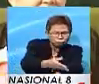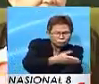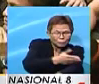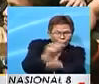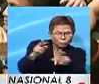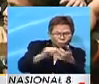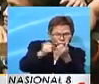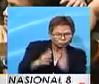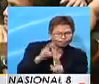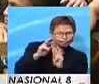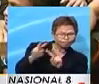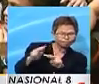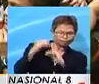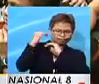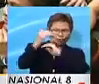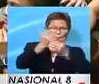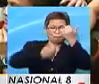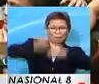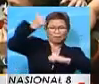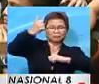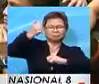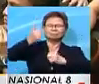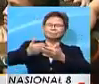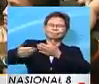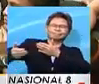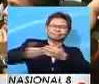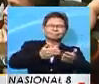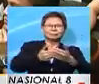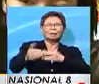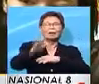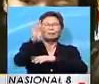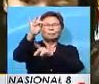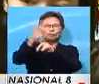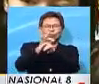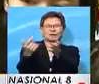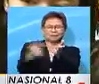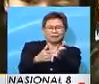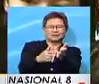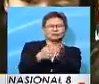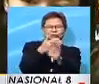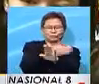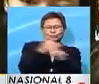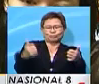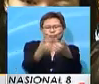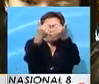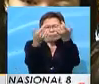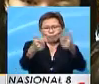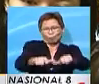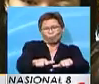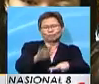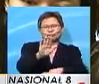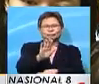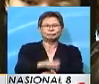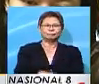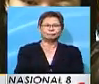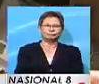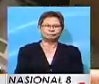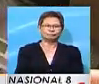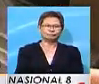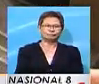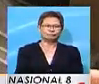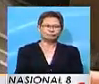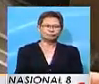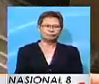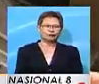atlet yang berada pada tahap terbaik biarpun berbaki l bulan sebelum kejohanan tersebut bermula